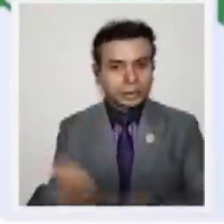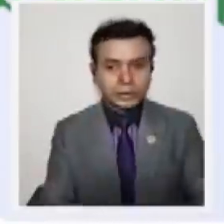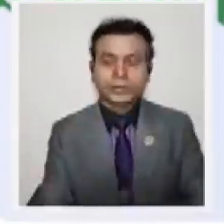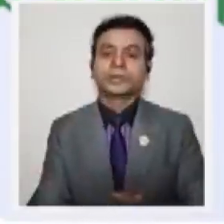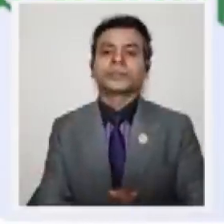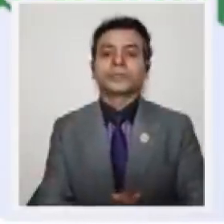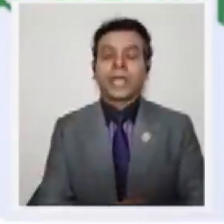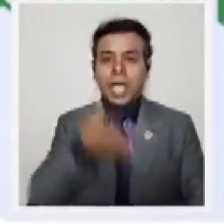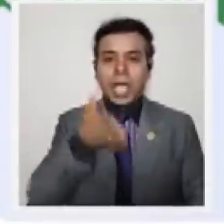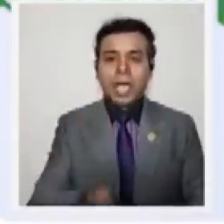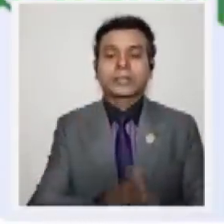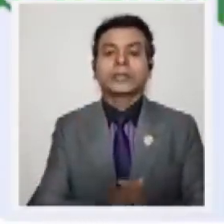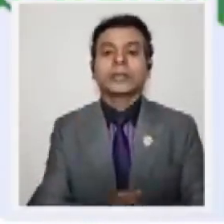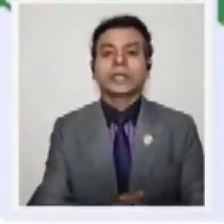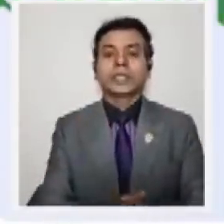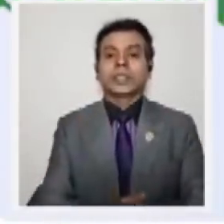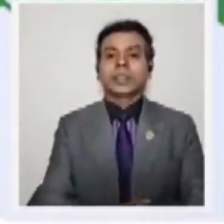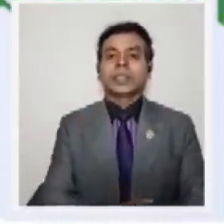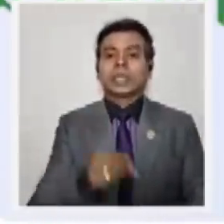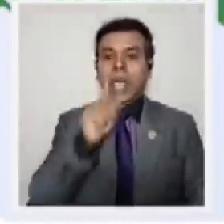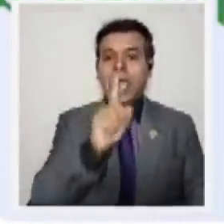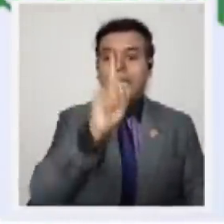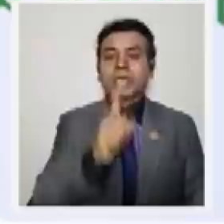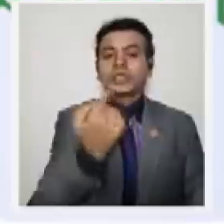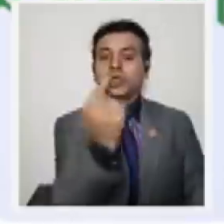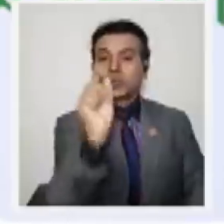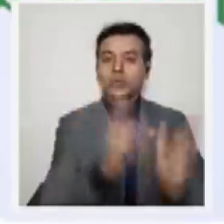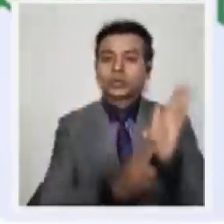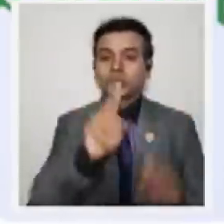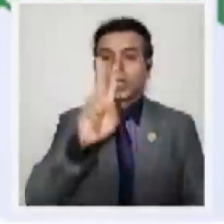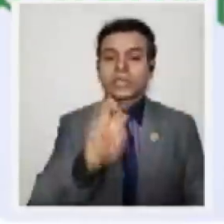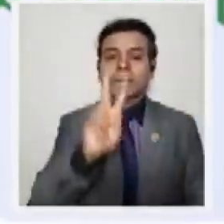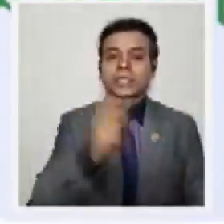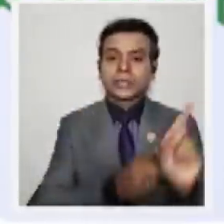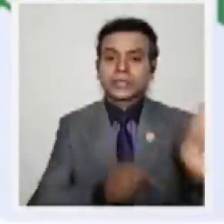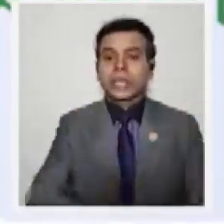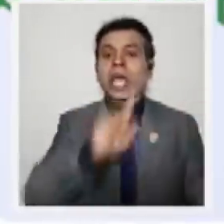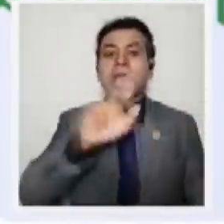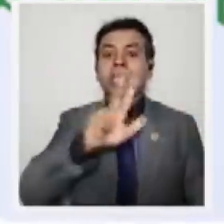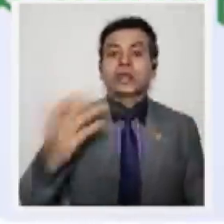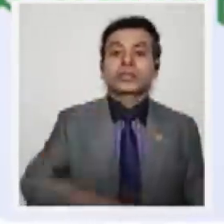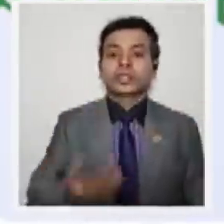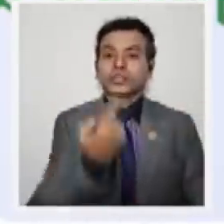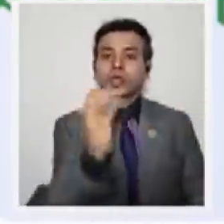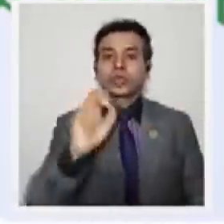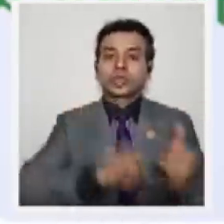স্বাস্থ্য অধিদপ্তর কর্তৃক প্রচারিত দৈনিক সংবাদ বুলেটিন কোভিড-19 নিয়ে আপনাদের সামনে হাজির হয়েছি। আজ